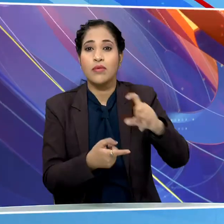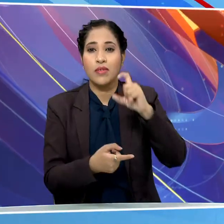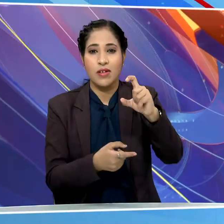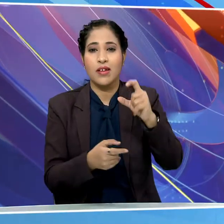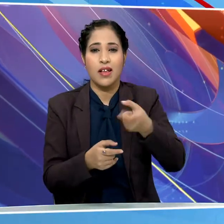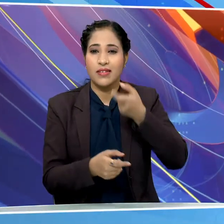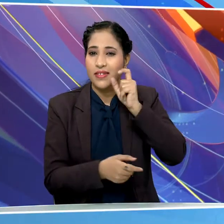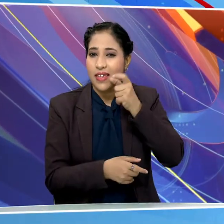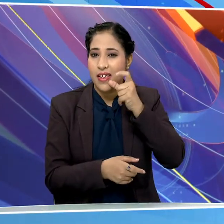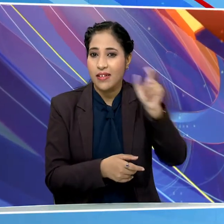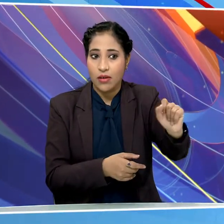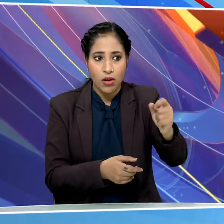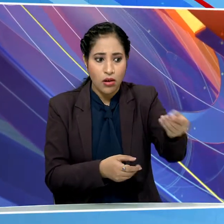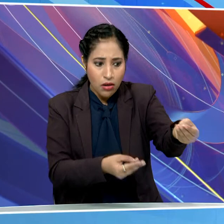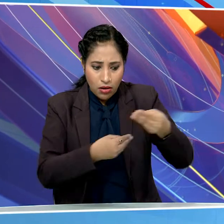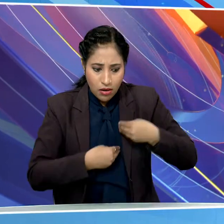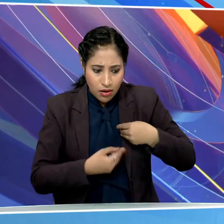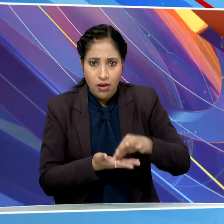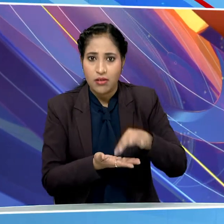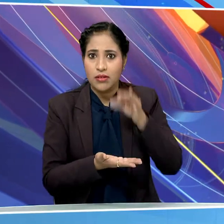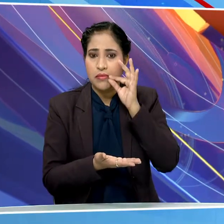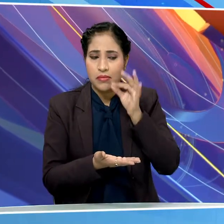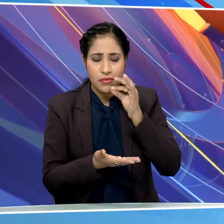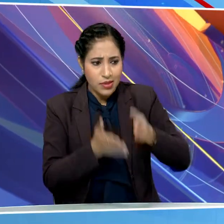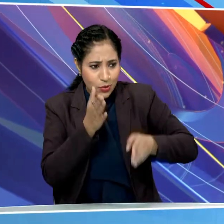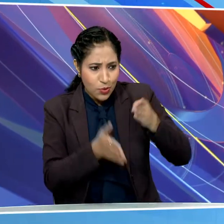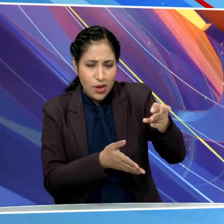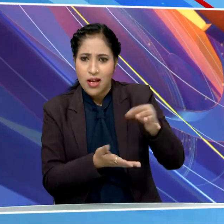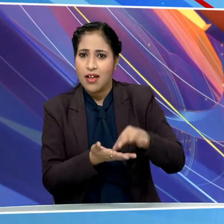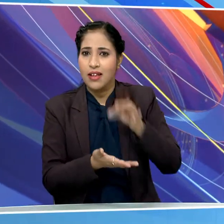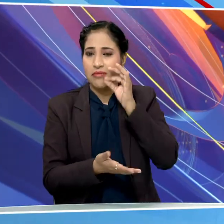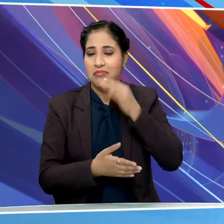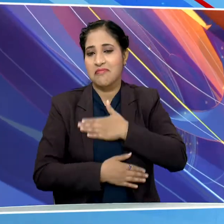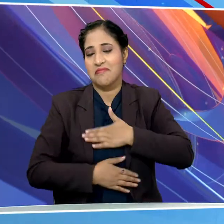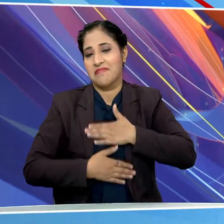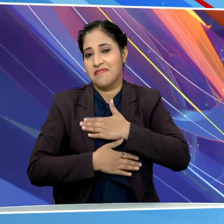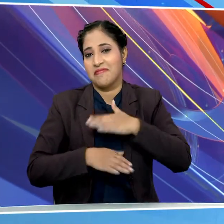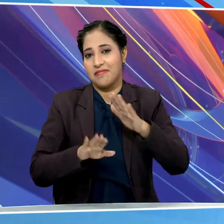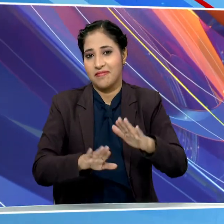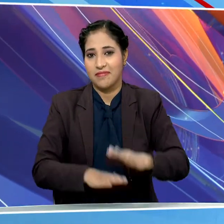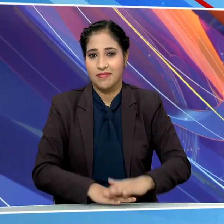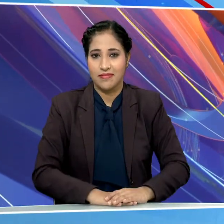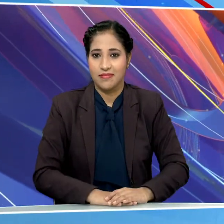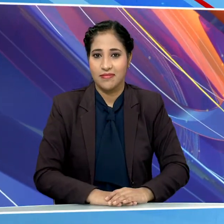रोबोट द्वारा परोसी गई एक कप चाय का भी आनंद लिया।